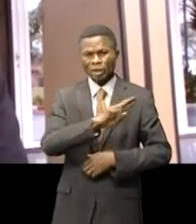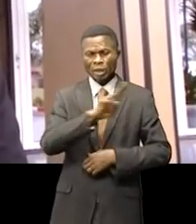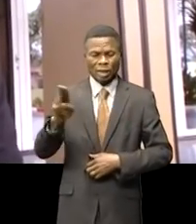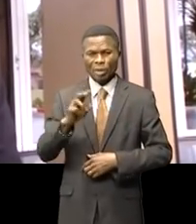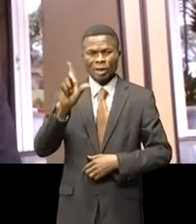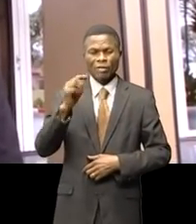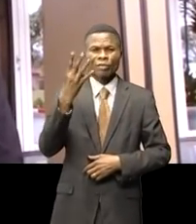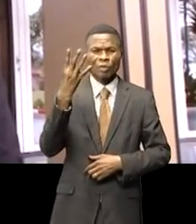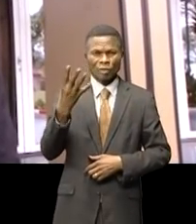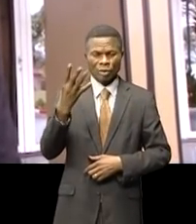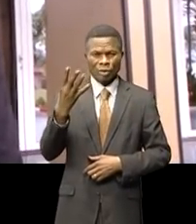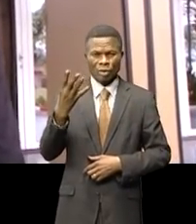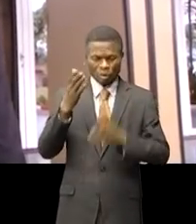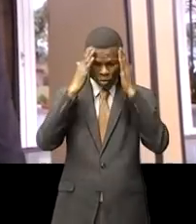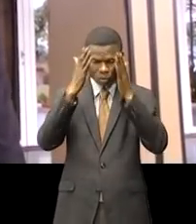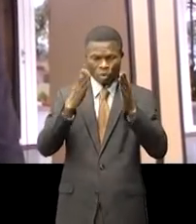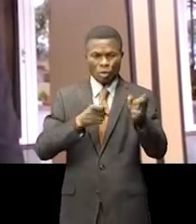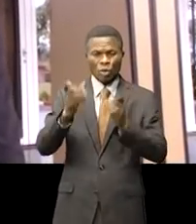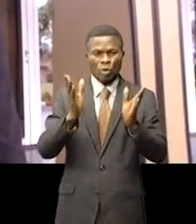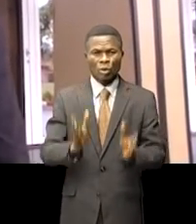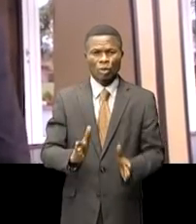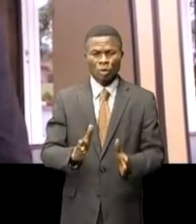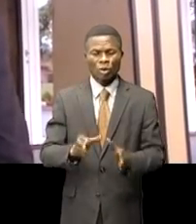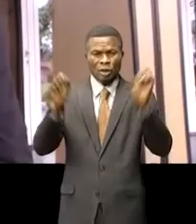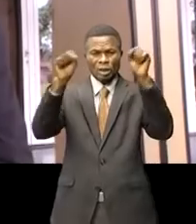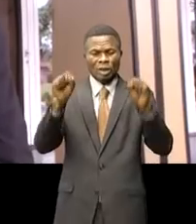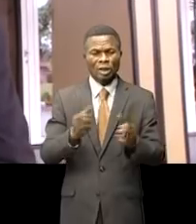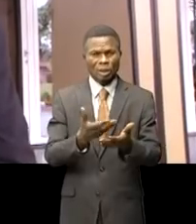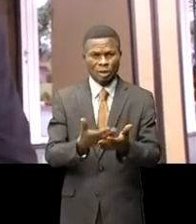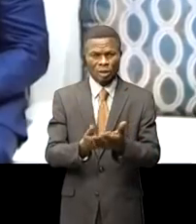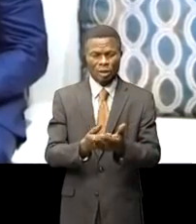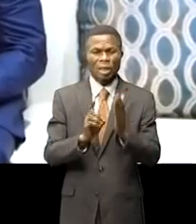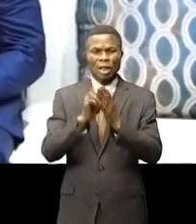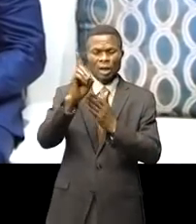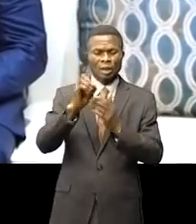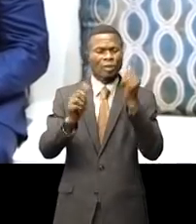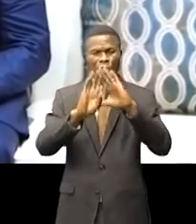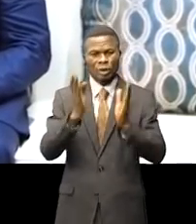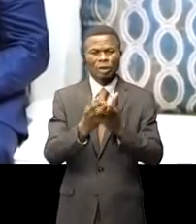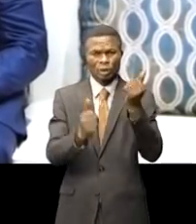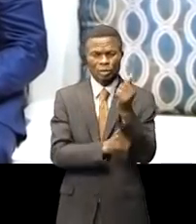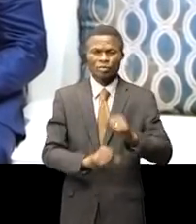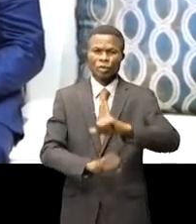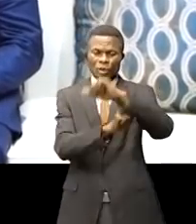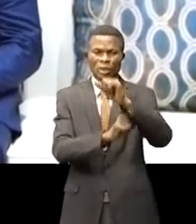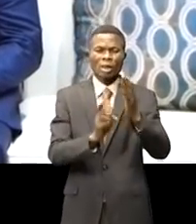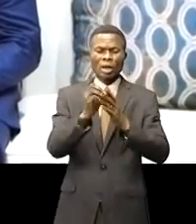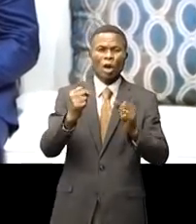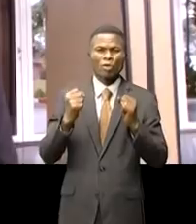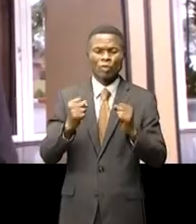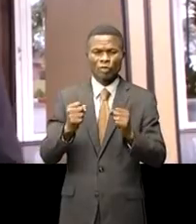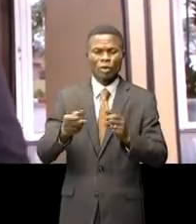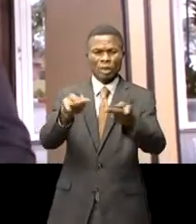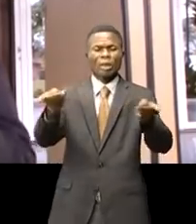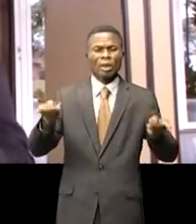qui porte sur la gouvernance appui au secteur de la gouvernance l'appui au développement humain et l'appui au développement durable à l'environnement